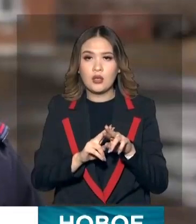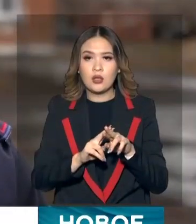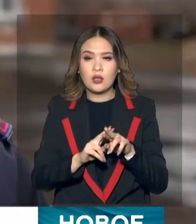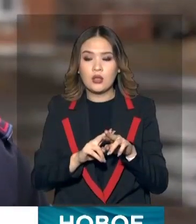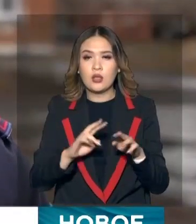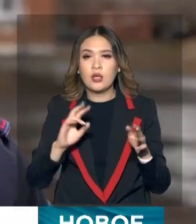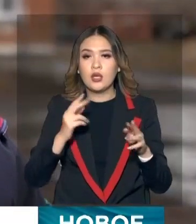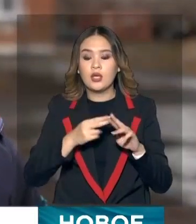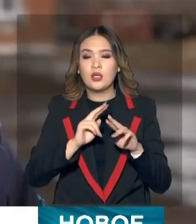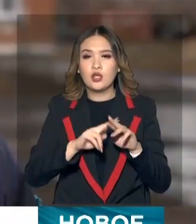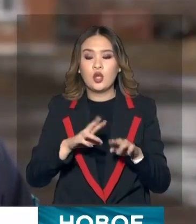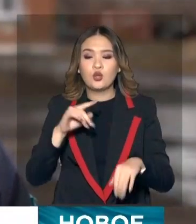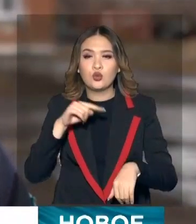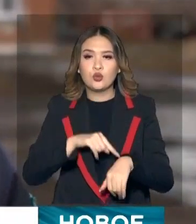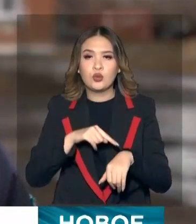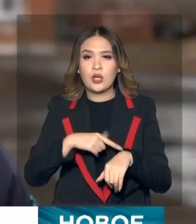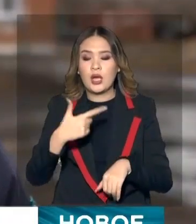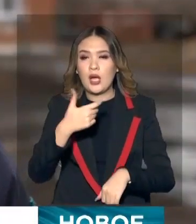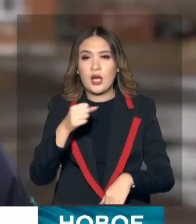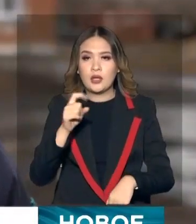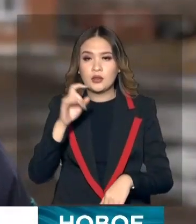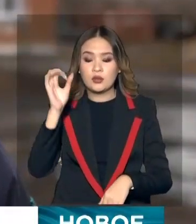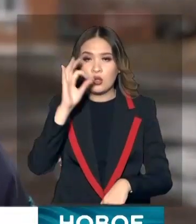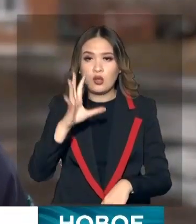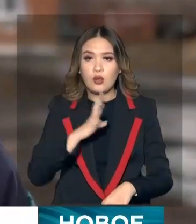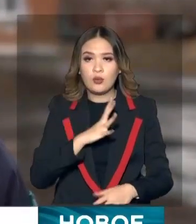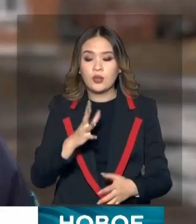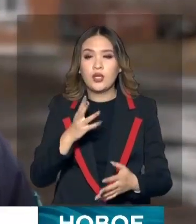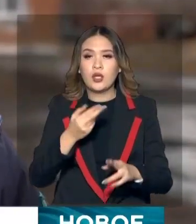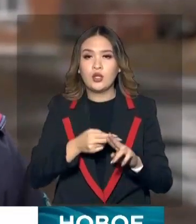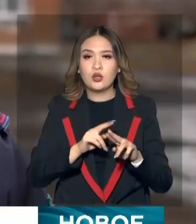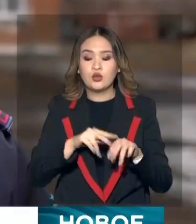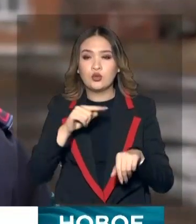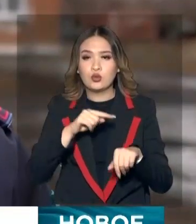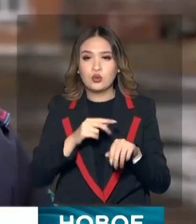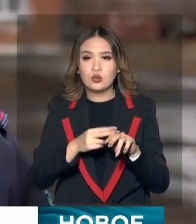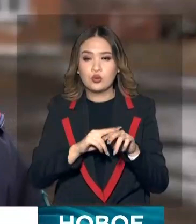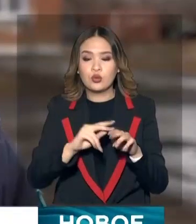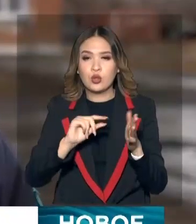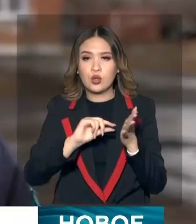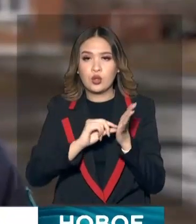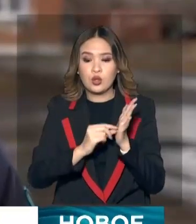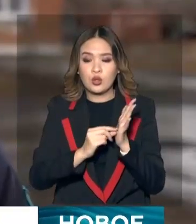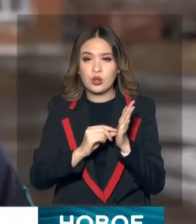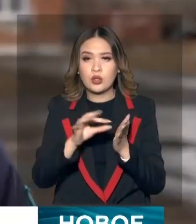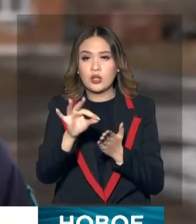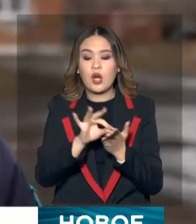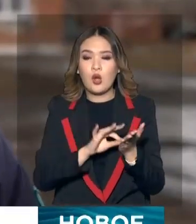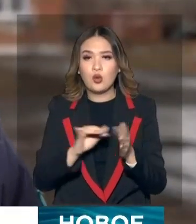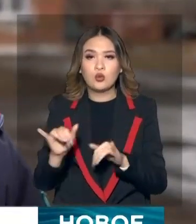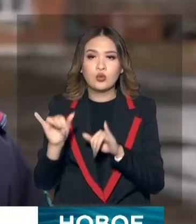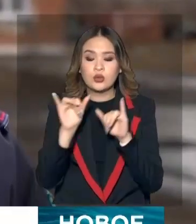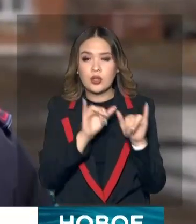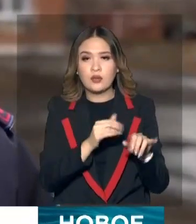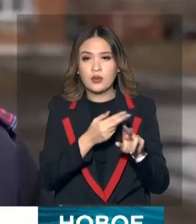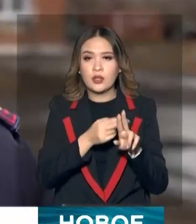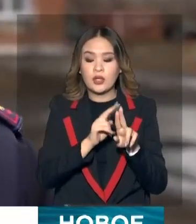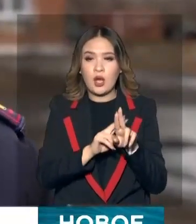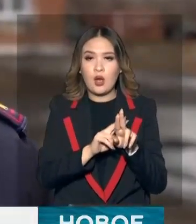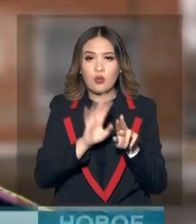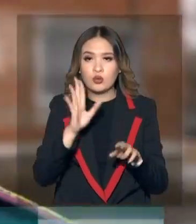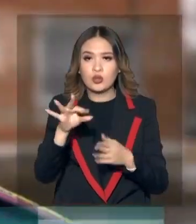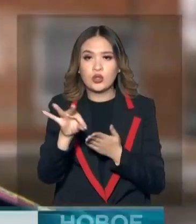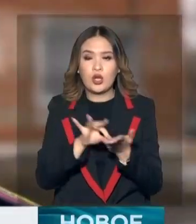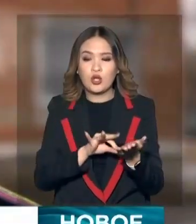процент чувствительности газов, также продуктов горения, уловимости устанавливаются, и они незамедлительно